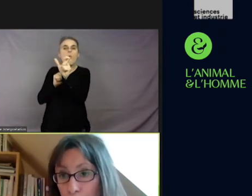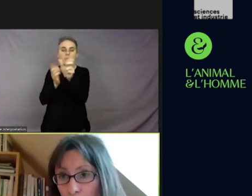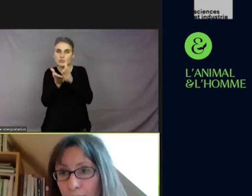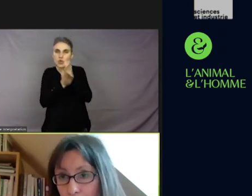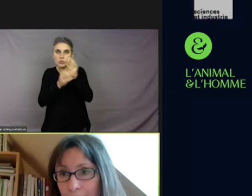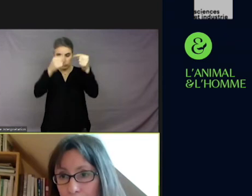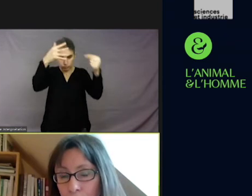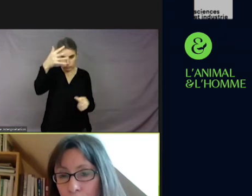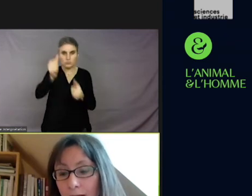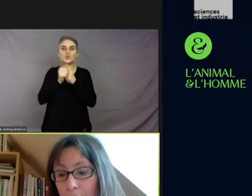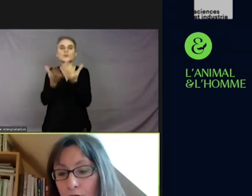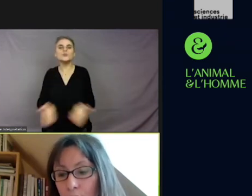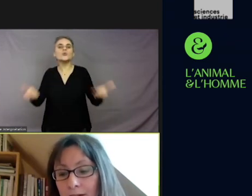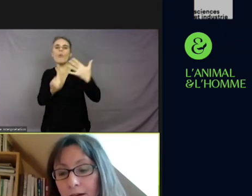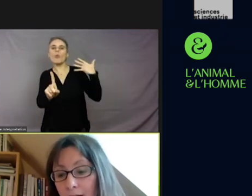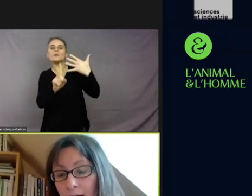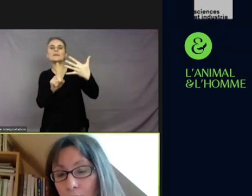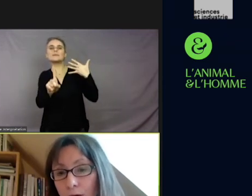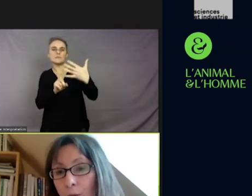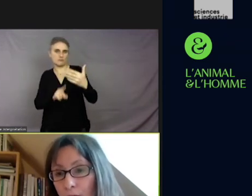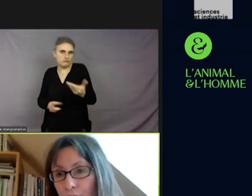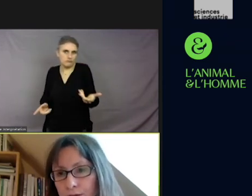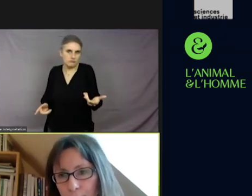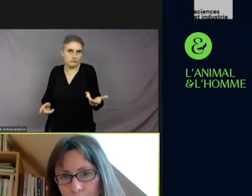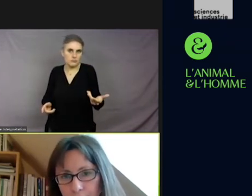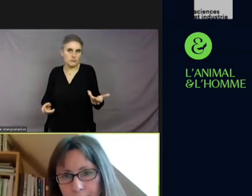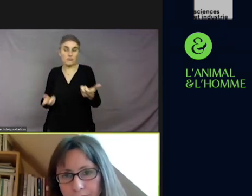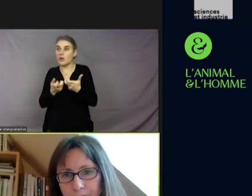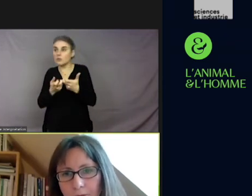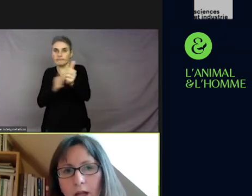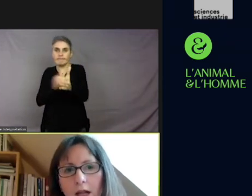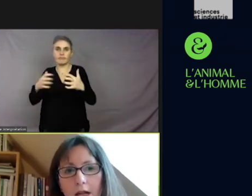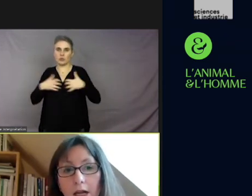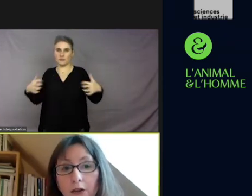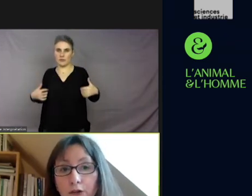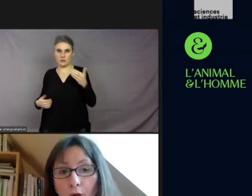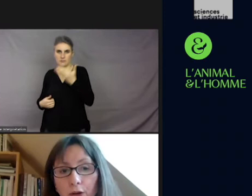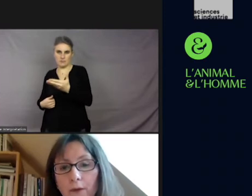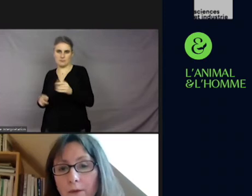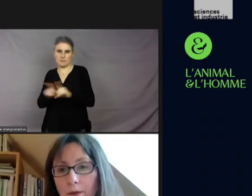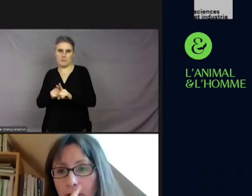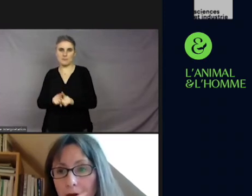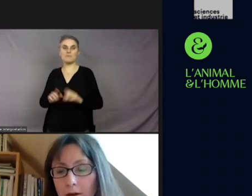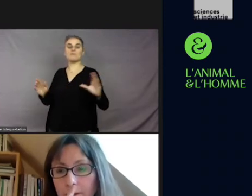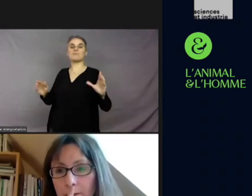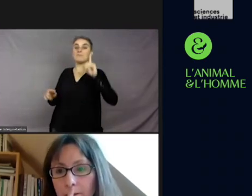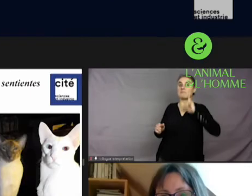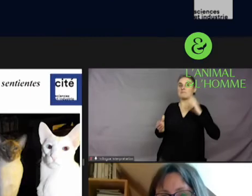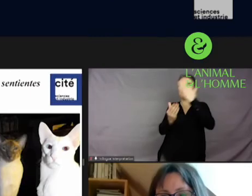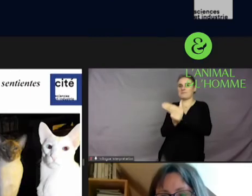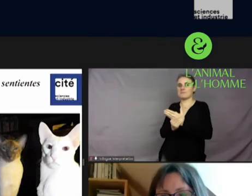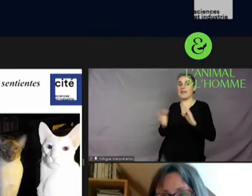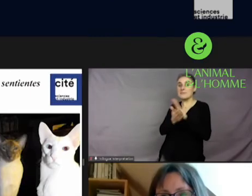plusieurs champs d'application et de domaines éventuellement scientifiques. Merci Astrid. Astrid, je suis là.